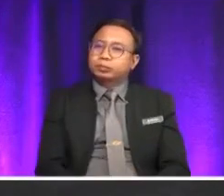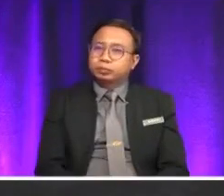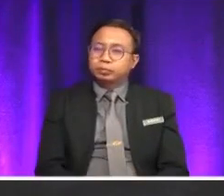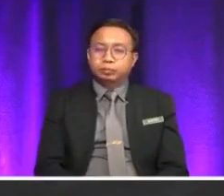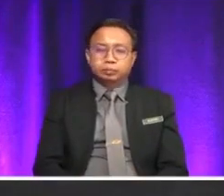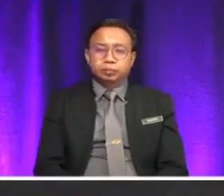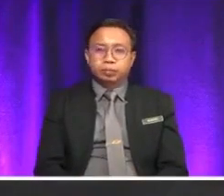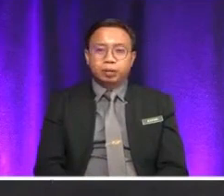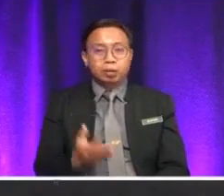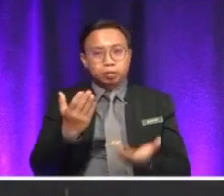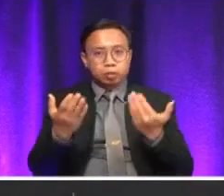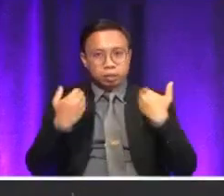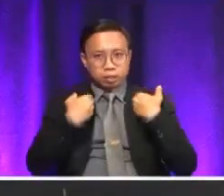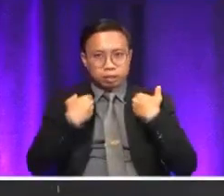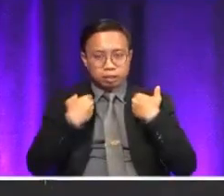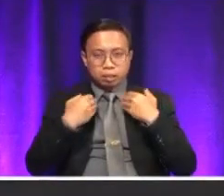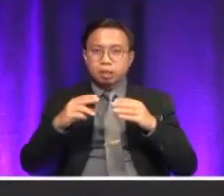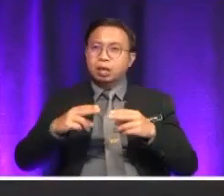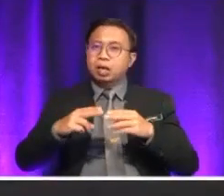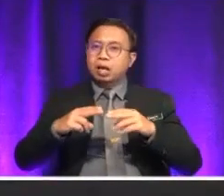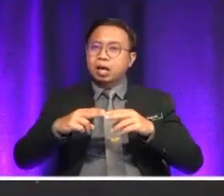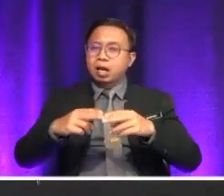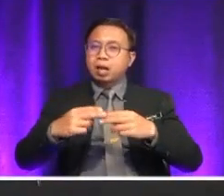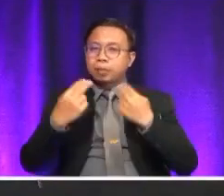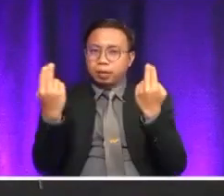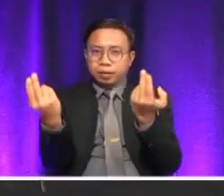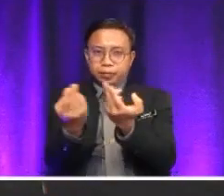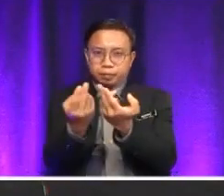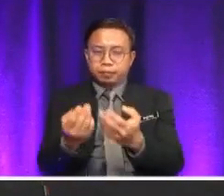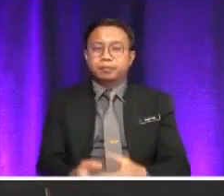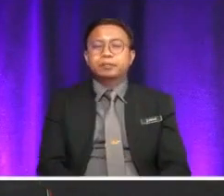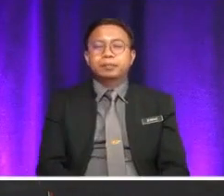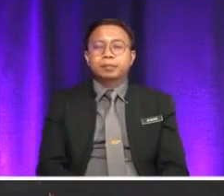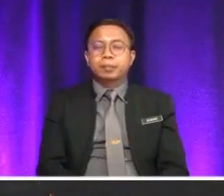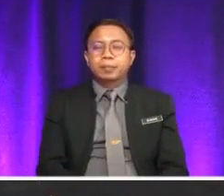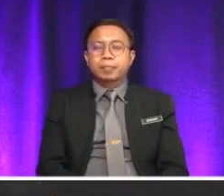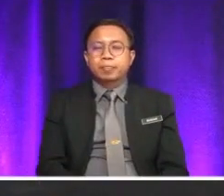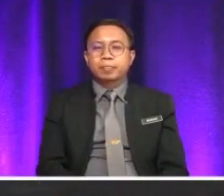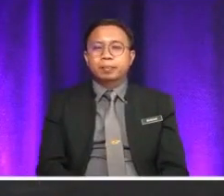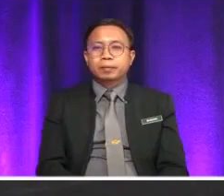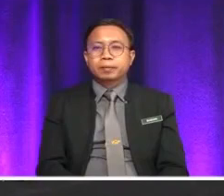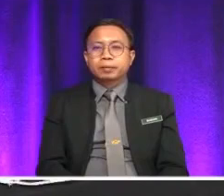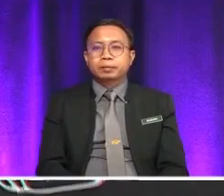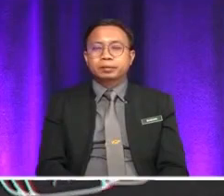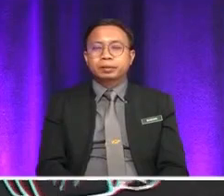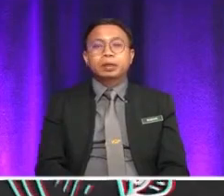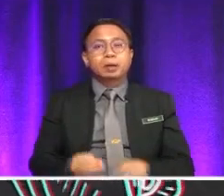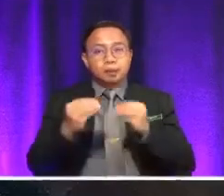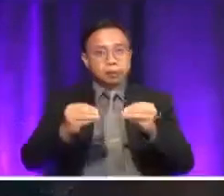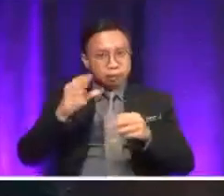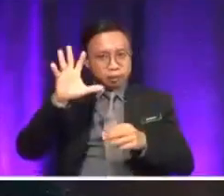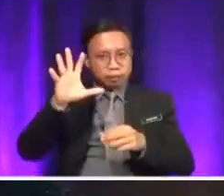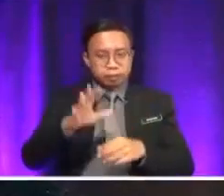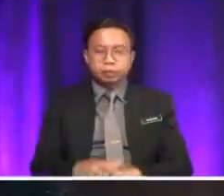Tanam pokok. Okey, mungkin ke rumah dia ada halaman untuk menanam bunga dan sebagainya. Okey. Baik Okey. Okey, bagi 5 untuk